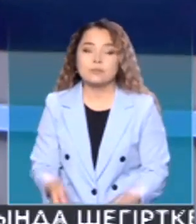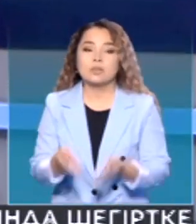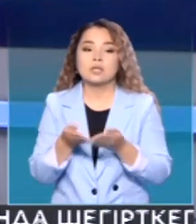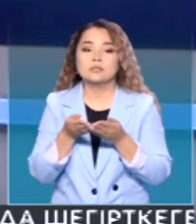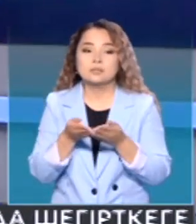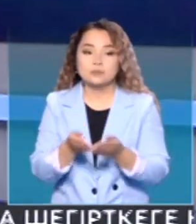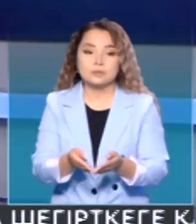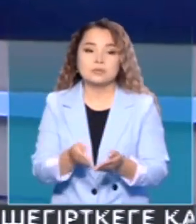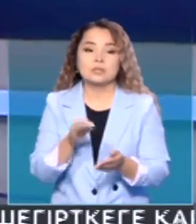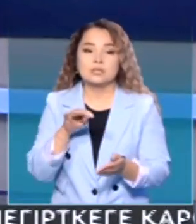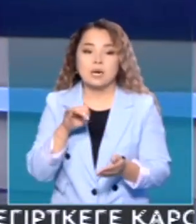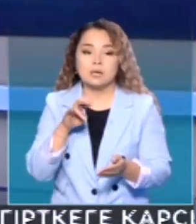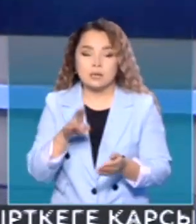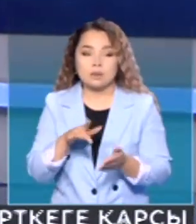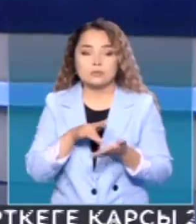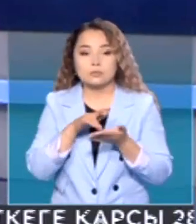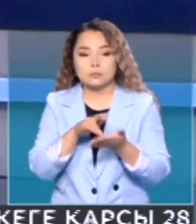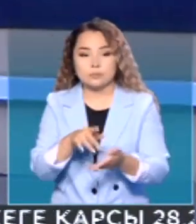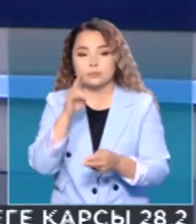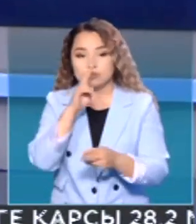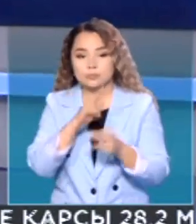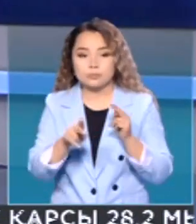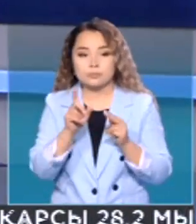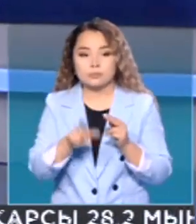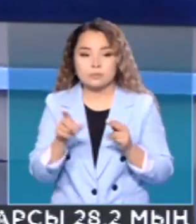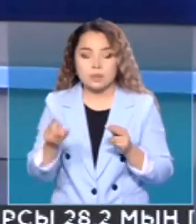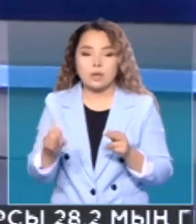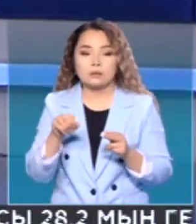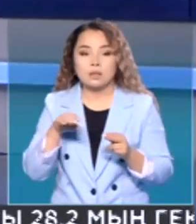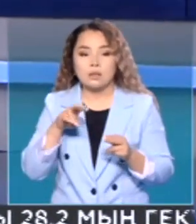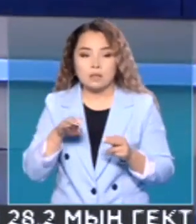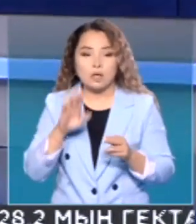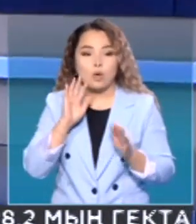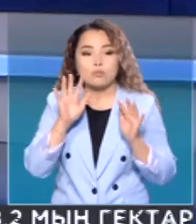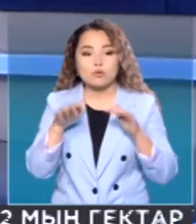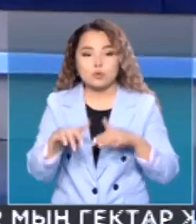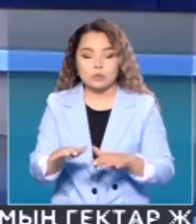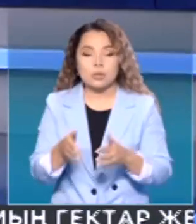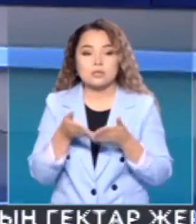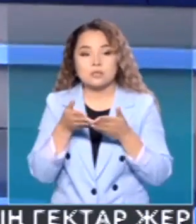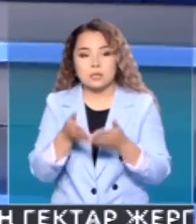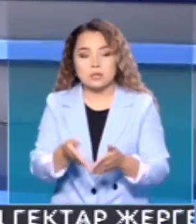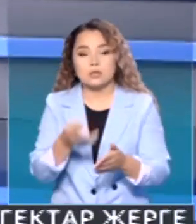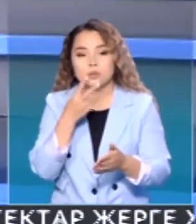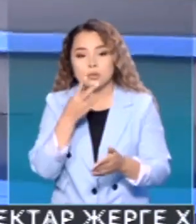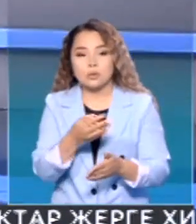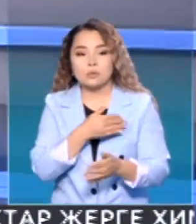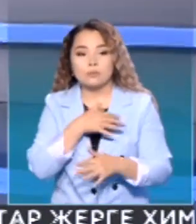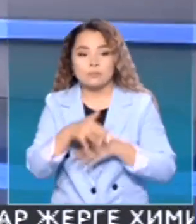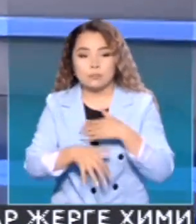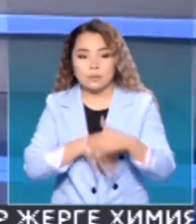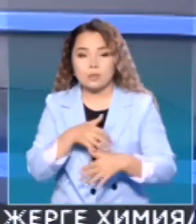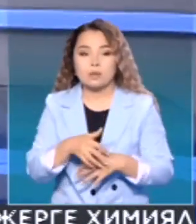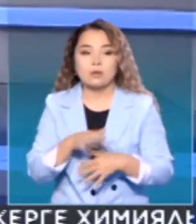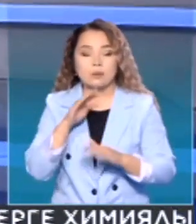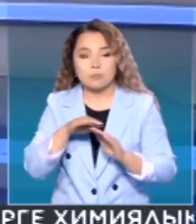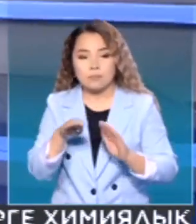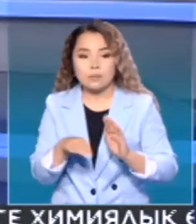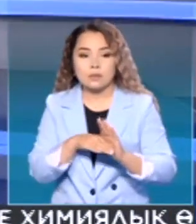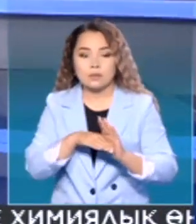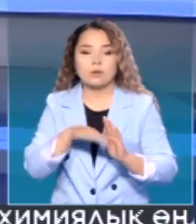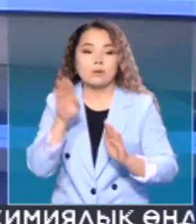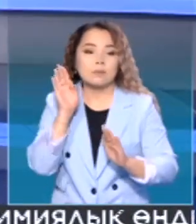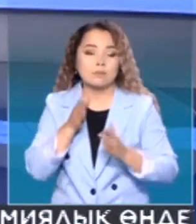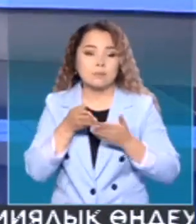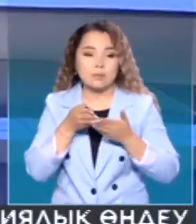Титаник'ты тамашалауға шыққан туристер жоғалып кетті. Атлант мұхиты қараңында жатқан кеменің күйрендісін көру үшін түскен су асты аппараты